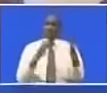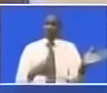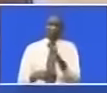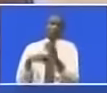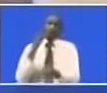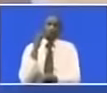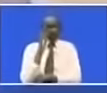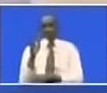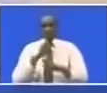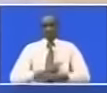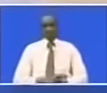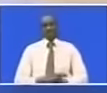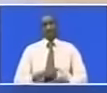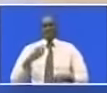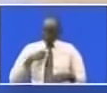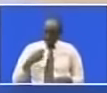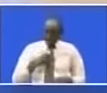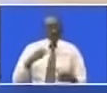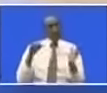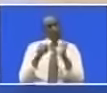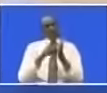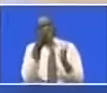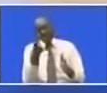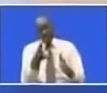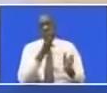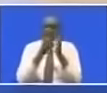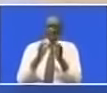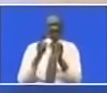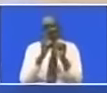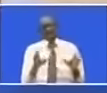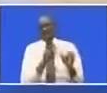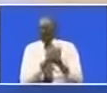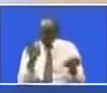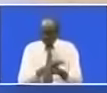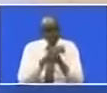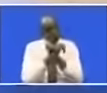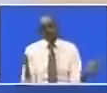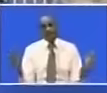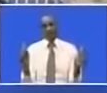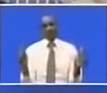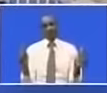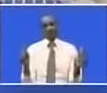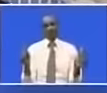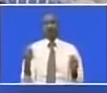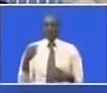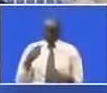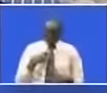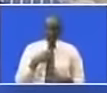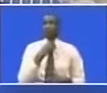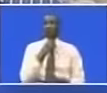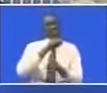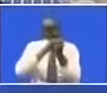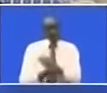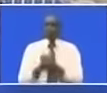Nyumbani yende nikapumzike. Sijaona hitilafu yote, mpangilio ni mzuri kama ulivyopangwa. Mimi nataka maridhiko ya